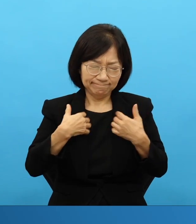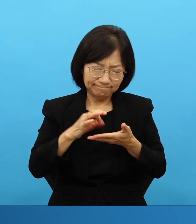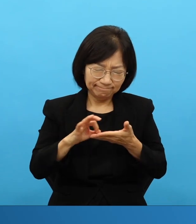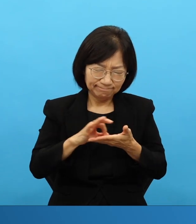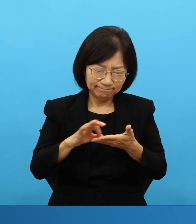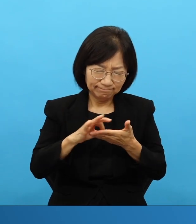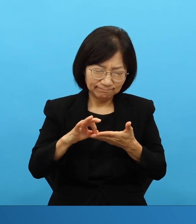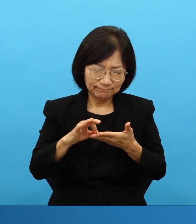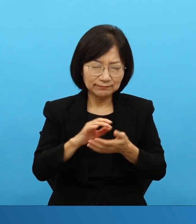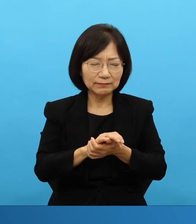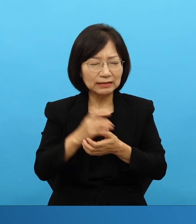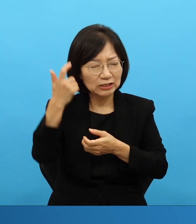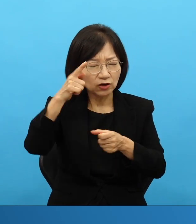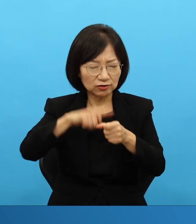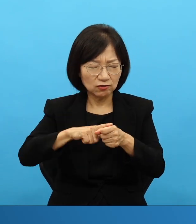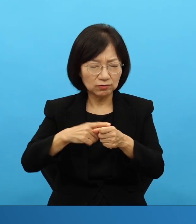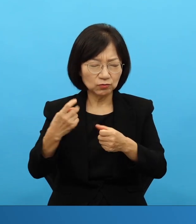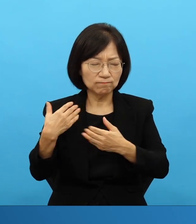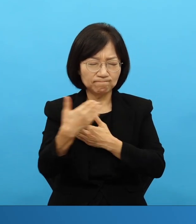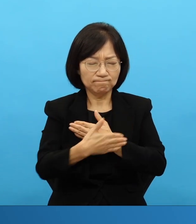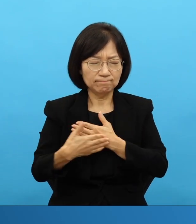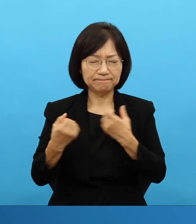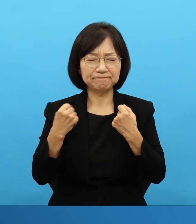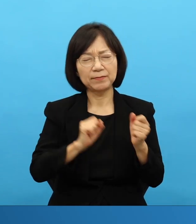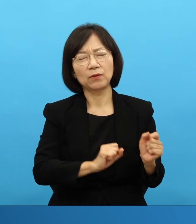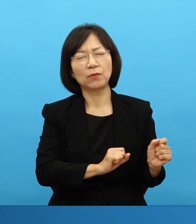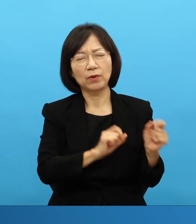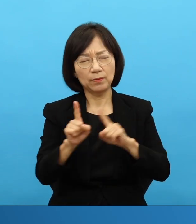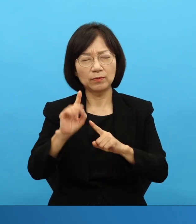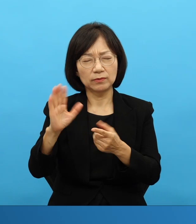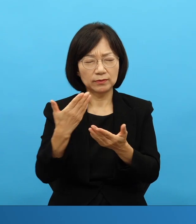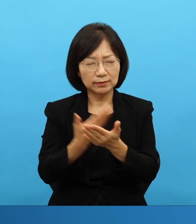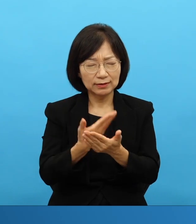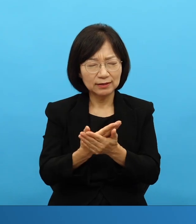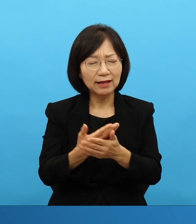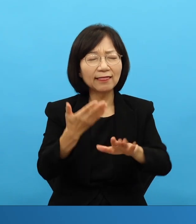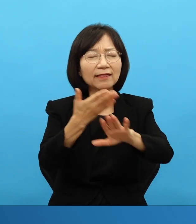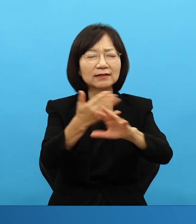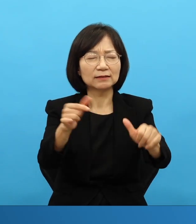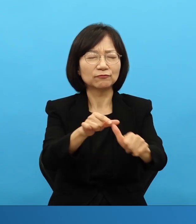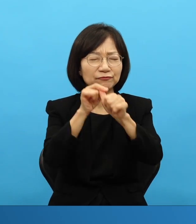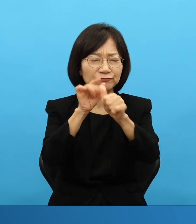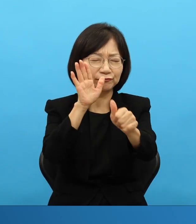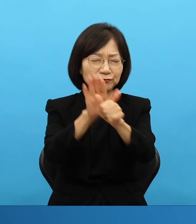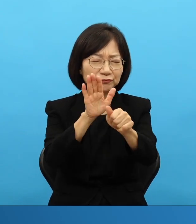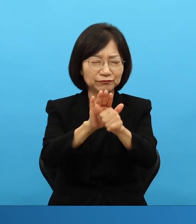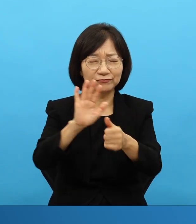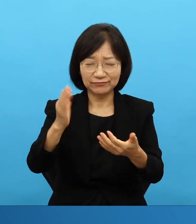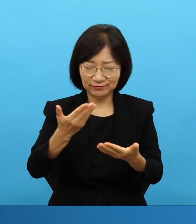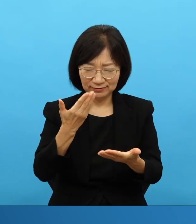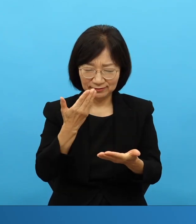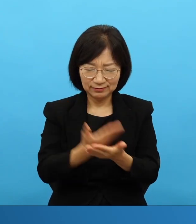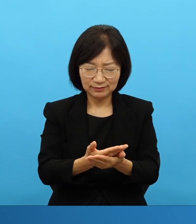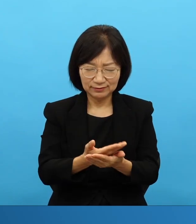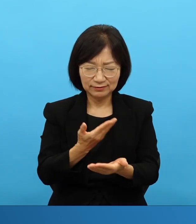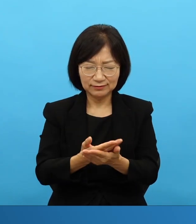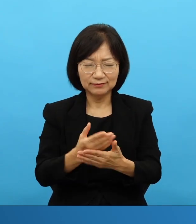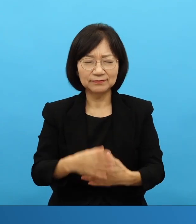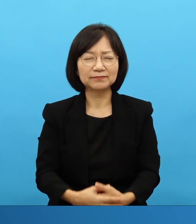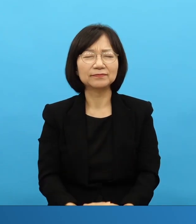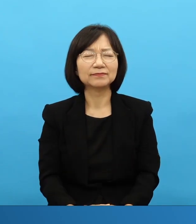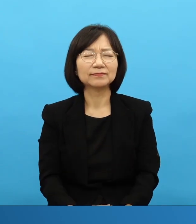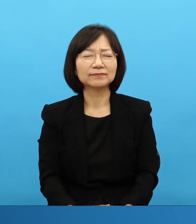이 운동에 오직하게 올인하게 하여 주시고 작품을 남기게 하여 주시옵소서. Lord, please help us to go all in into this movement